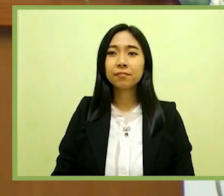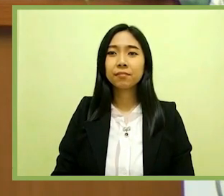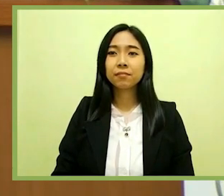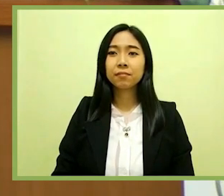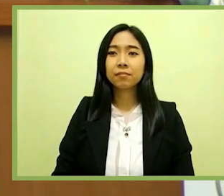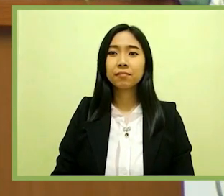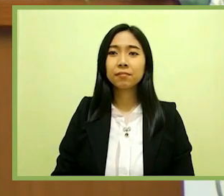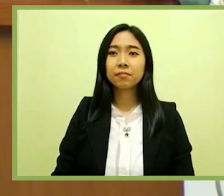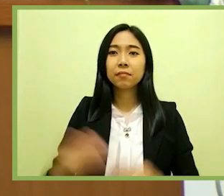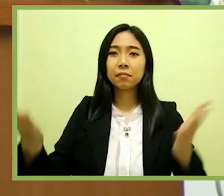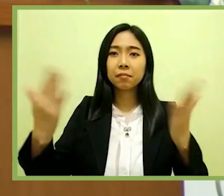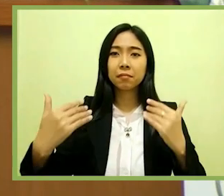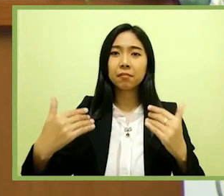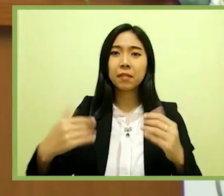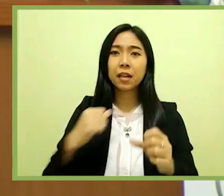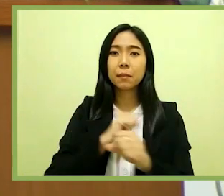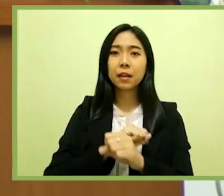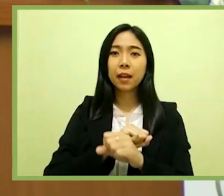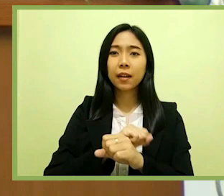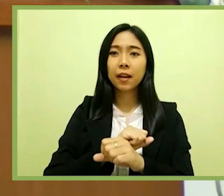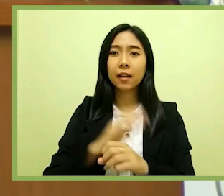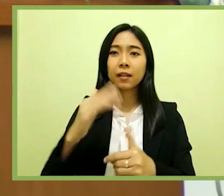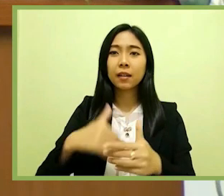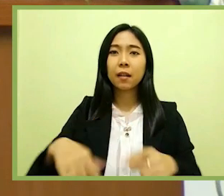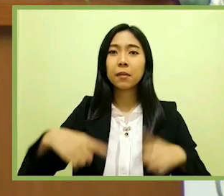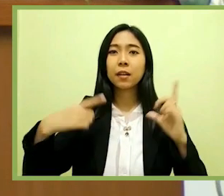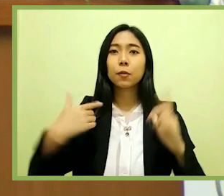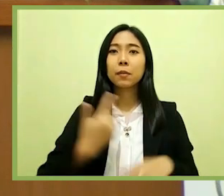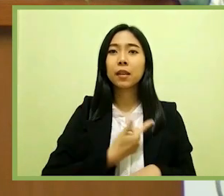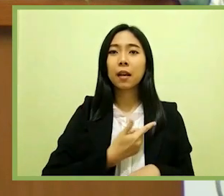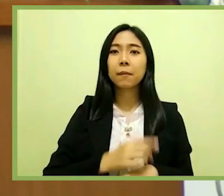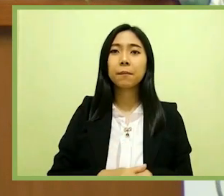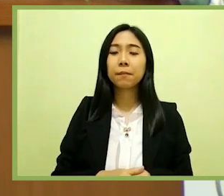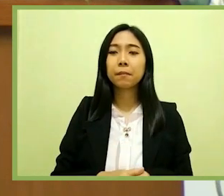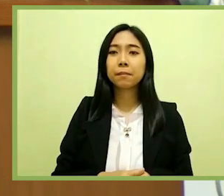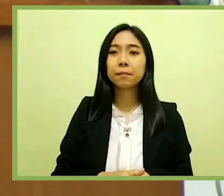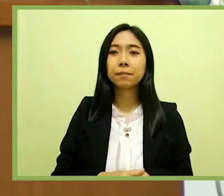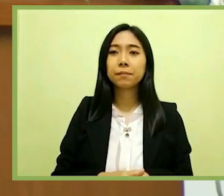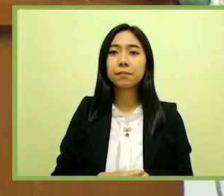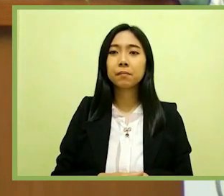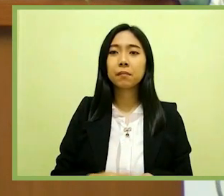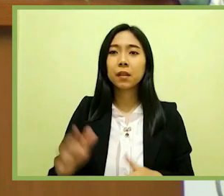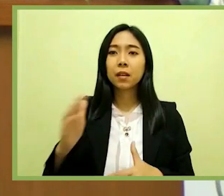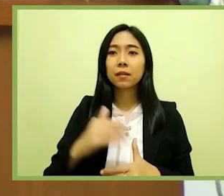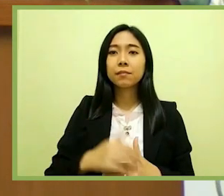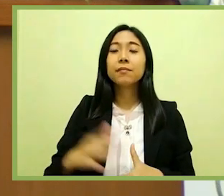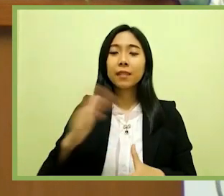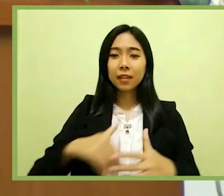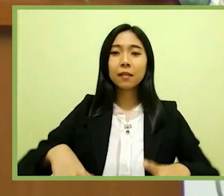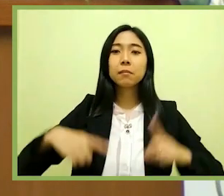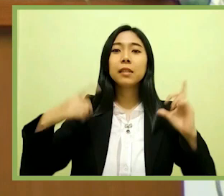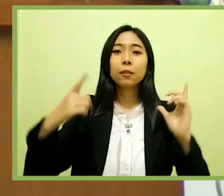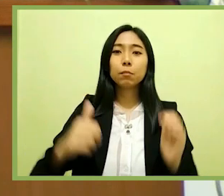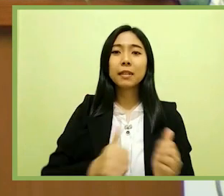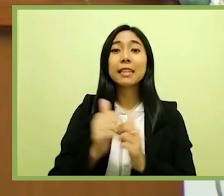Jadi mari menyatakan karya Allah dalam hidup kita pribadi dan dalam hidup kita bersama.